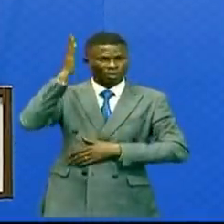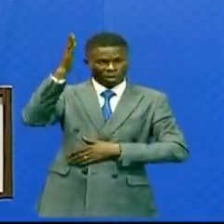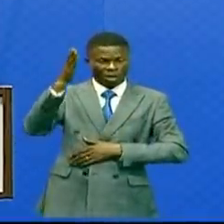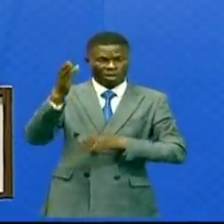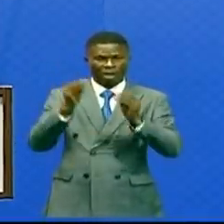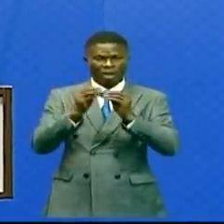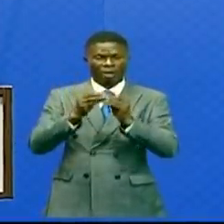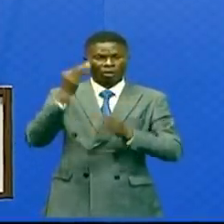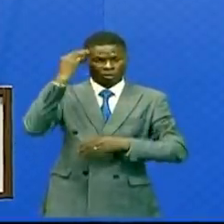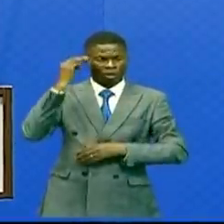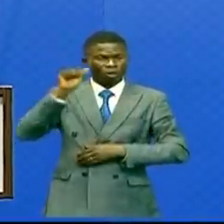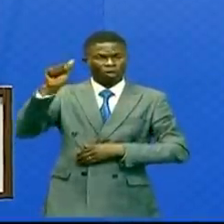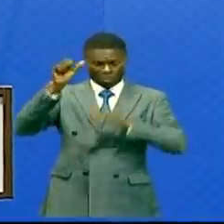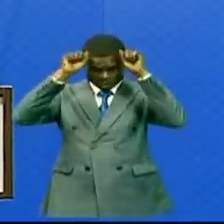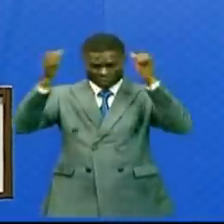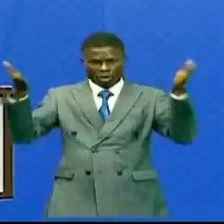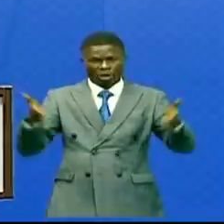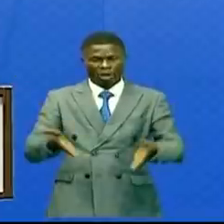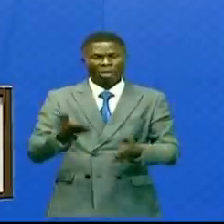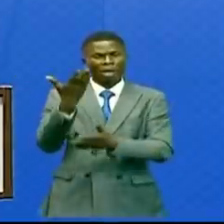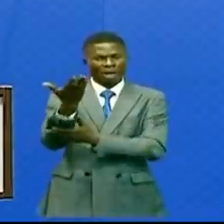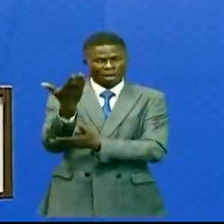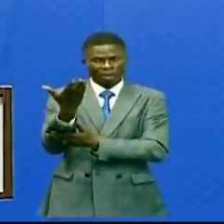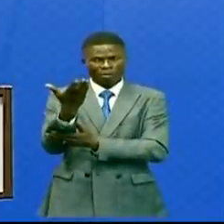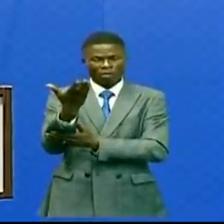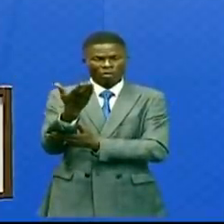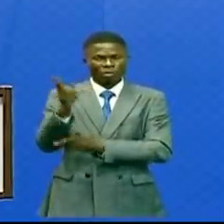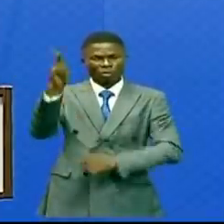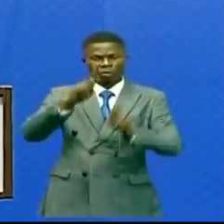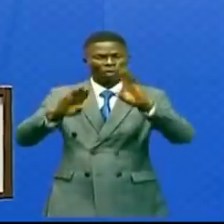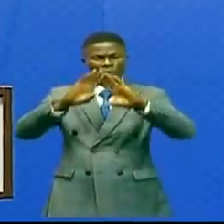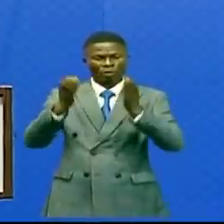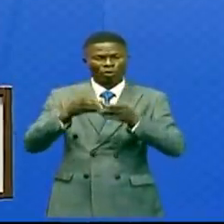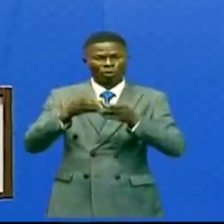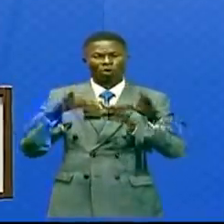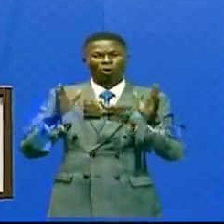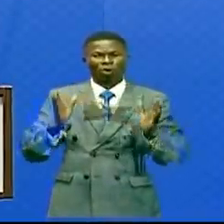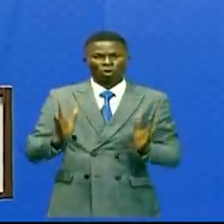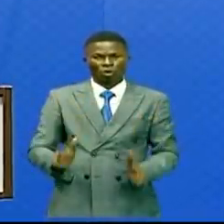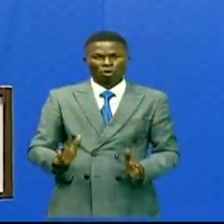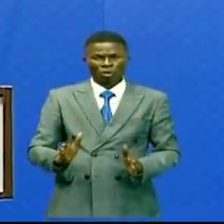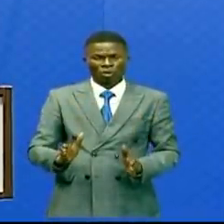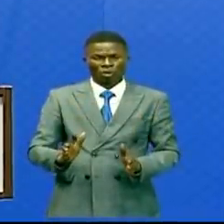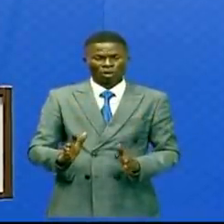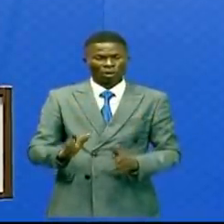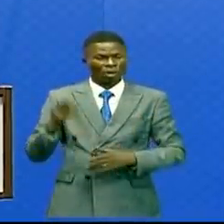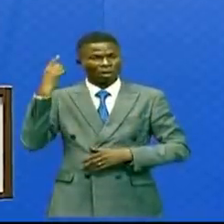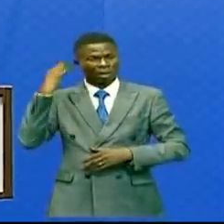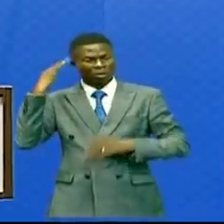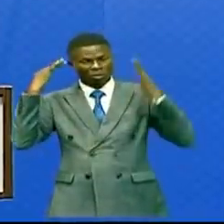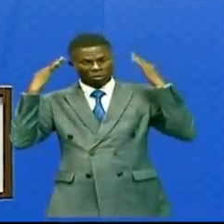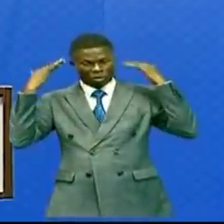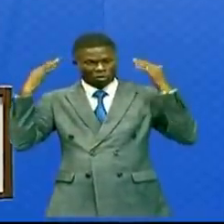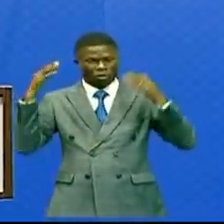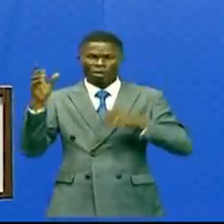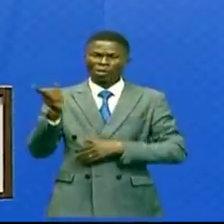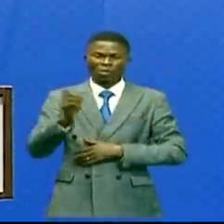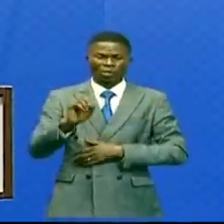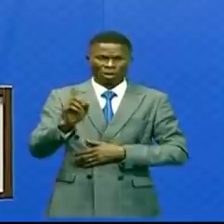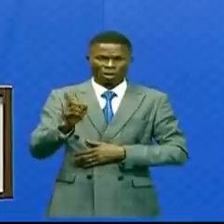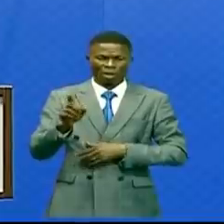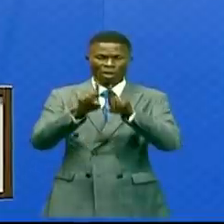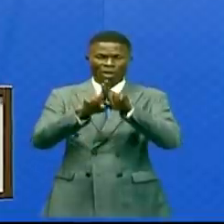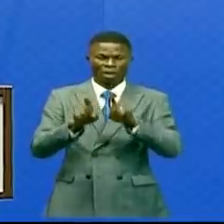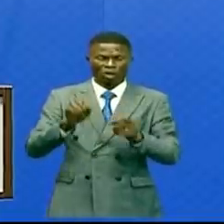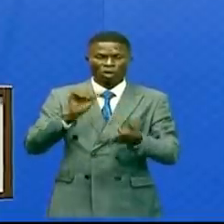des ministres. Il a invité la population congolaise à ne pas suivre les incongruités et